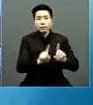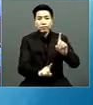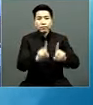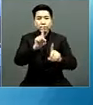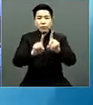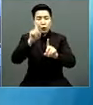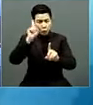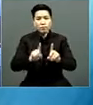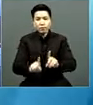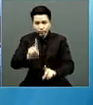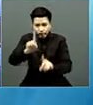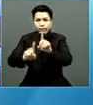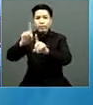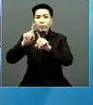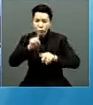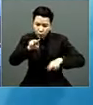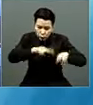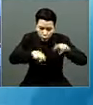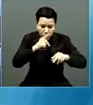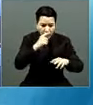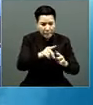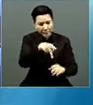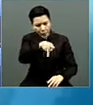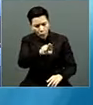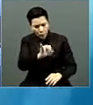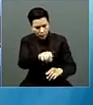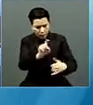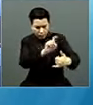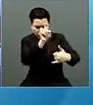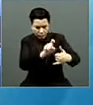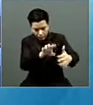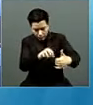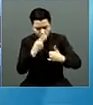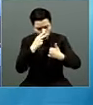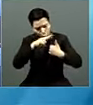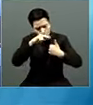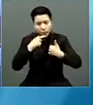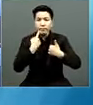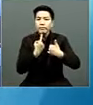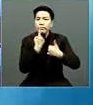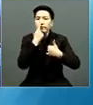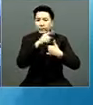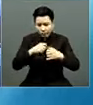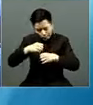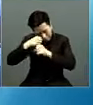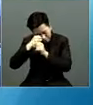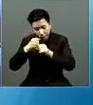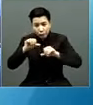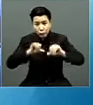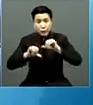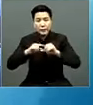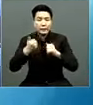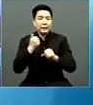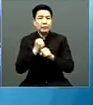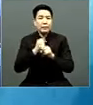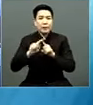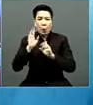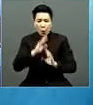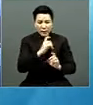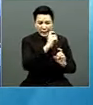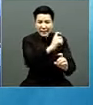จะพุ่งขึ้นไปเรื่อยๆก็ต้องเป็นก็เรียกว่าเป็นมาตรการที่เราจะได้ดึงเอาคนที่มีความ